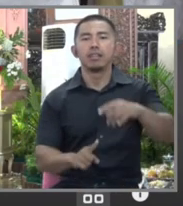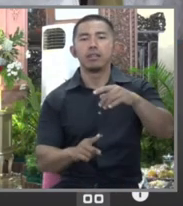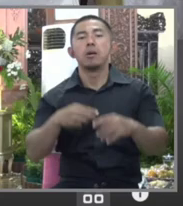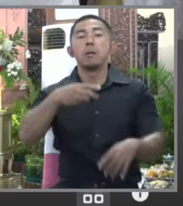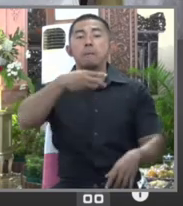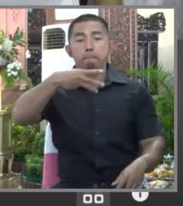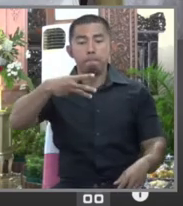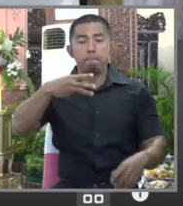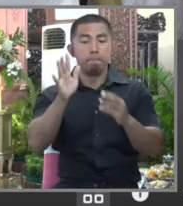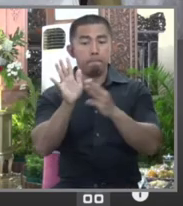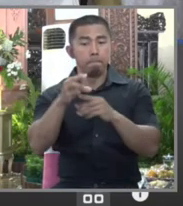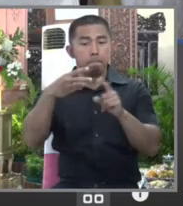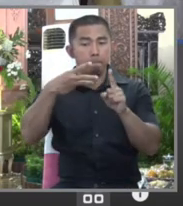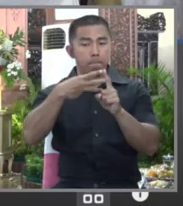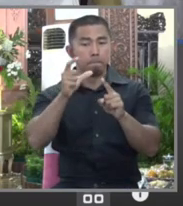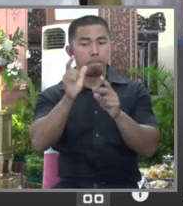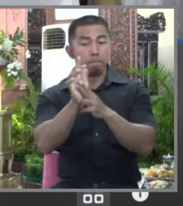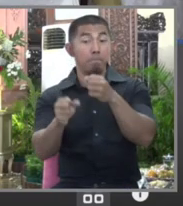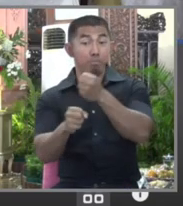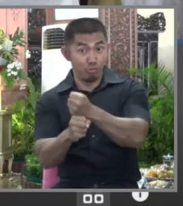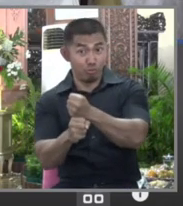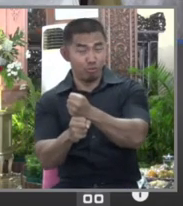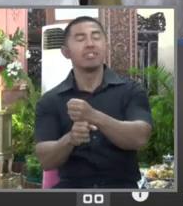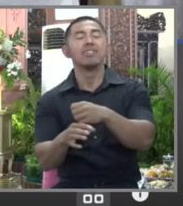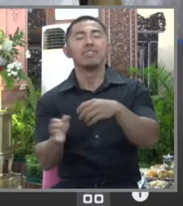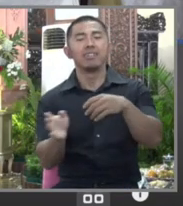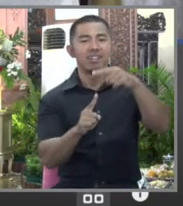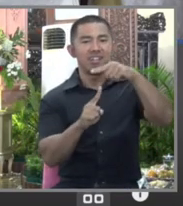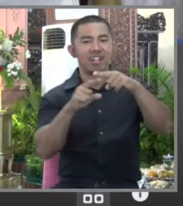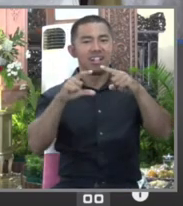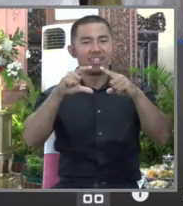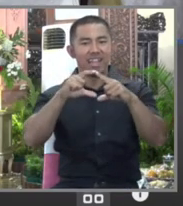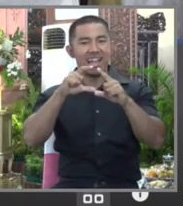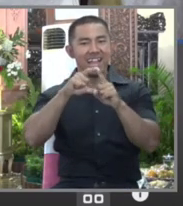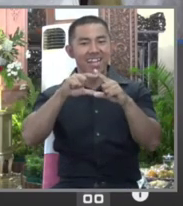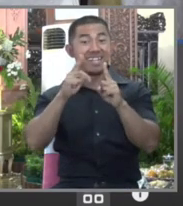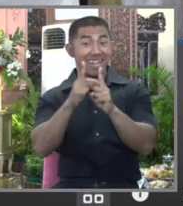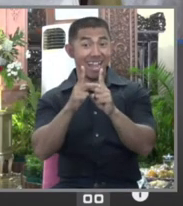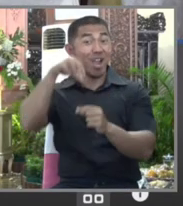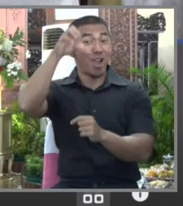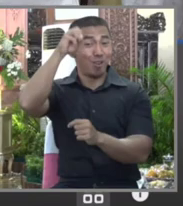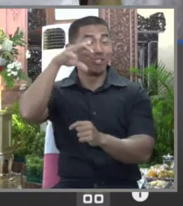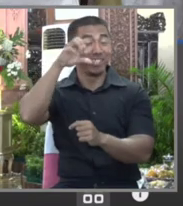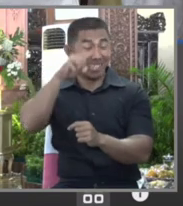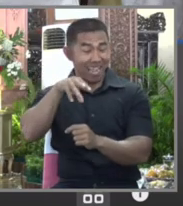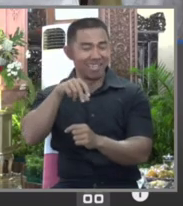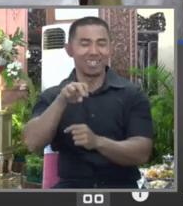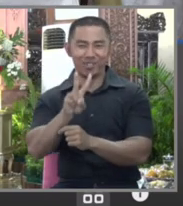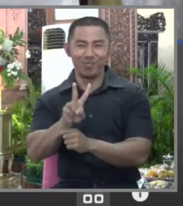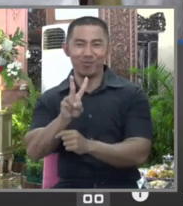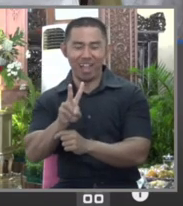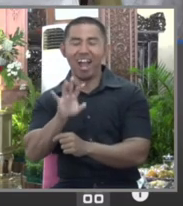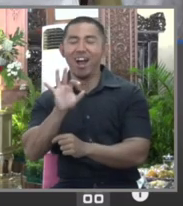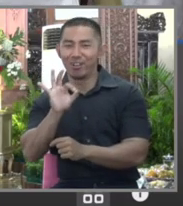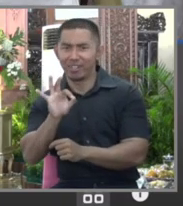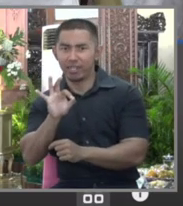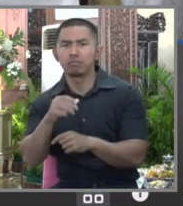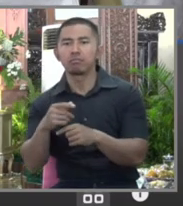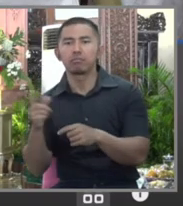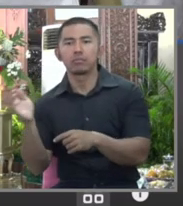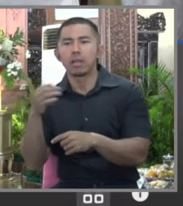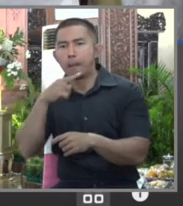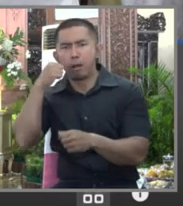tadah hujan oke Dermaga terus Embung pada Zaid Hujan deh diri